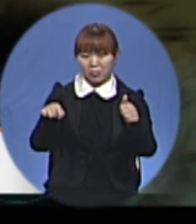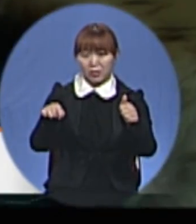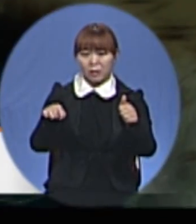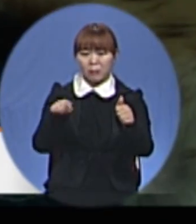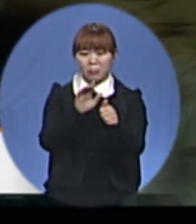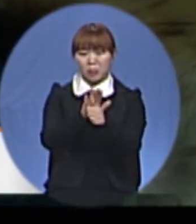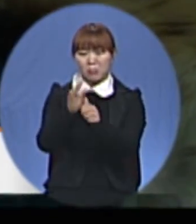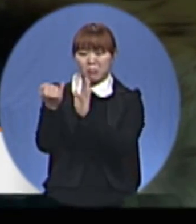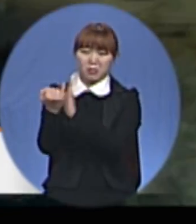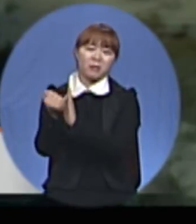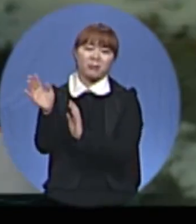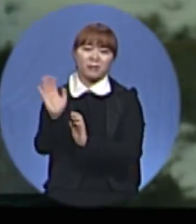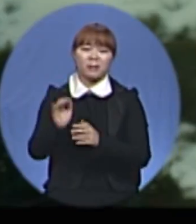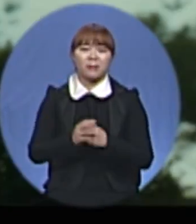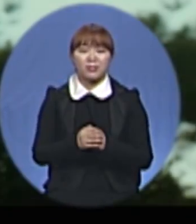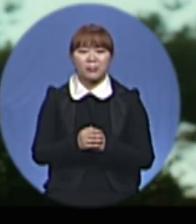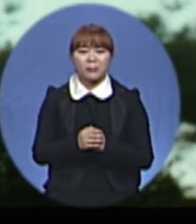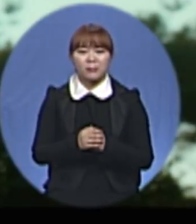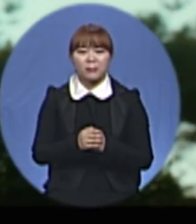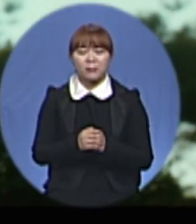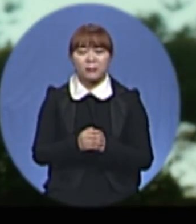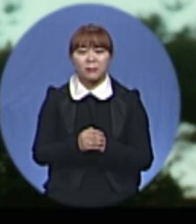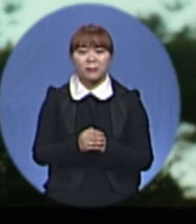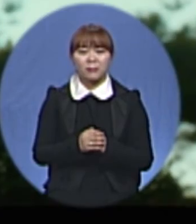자리를 쉽게 내어주지 않는데.